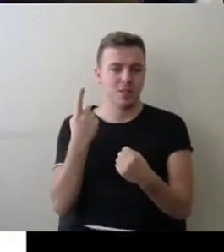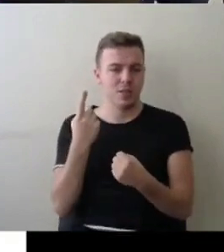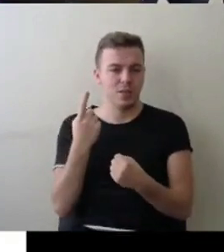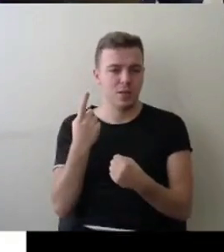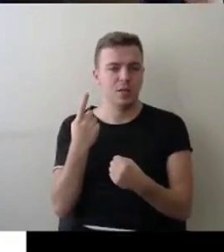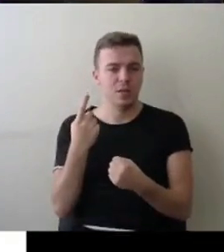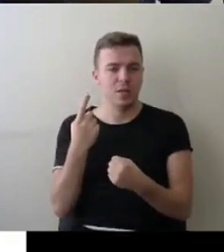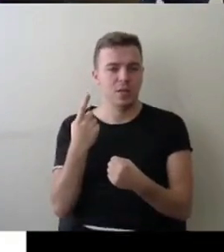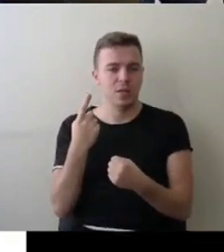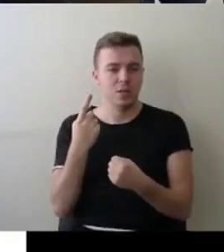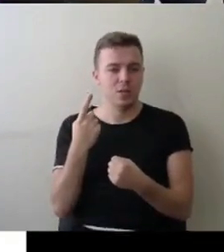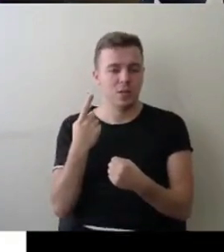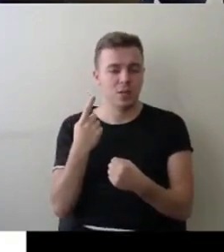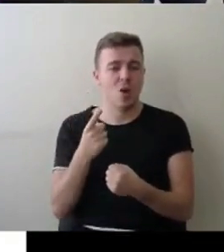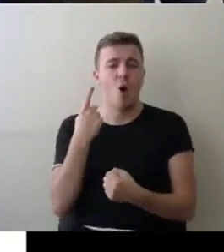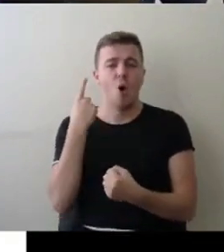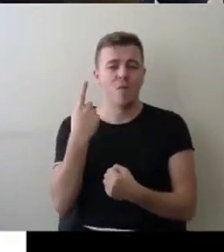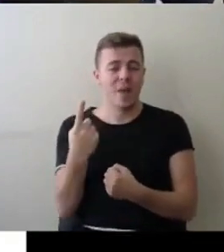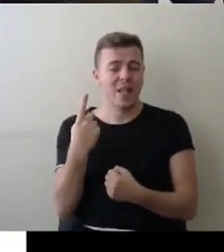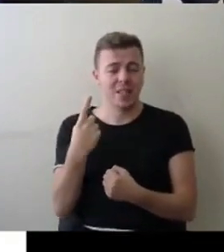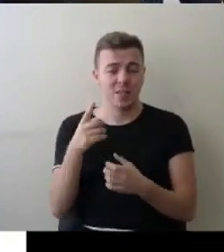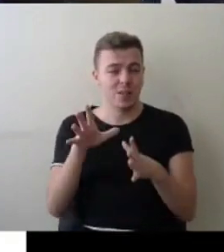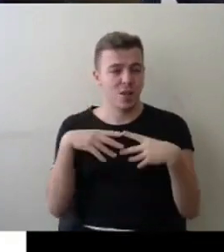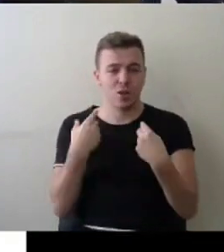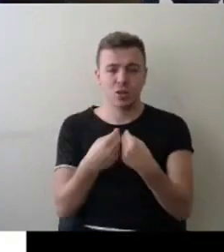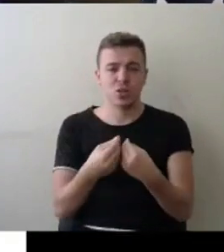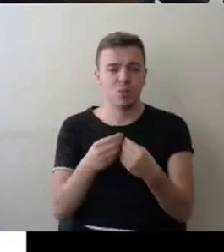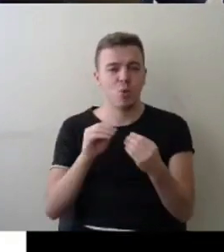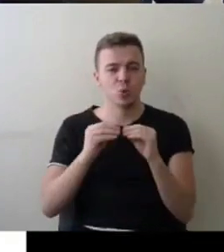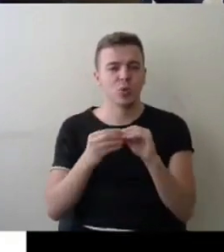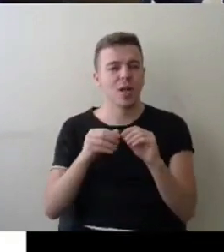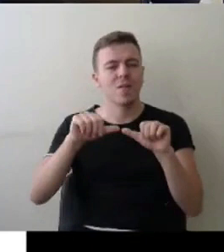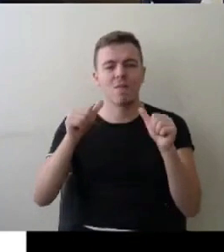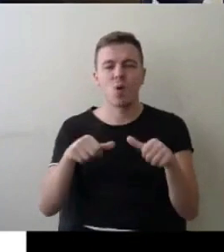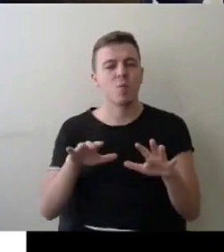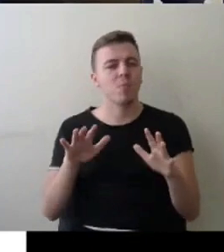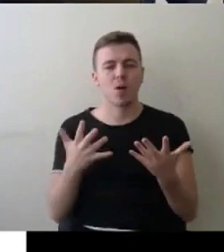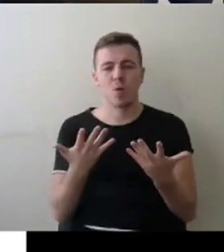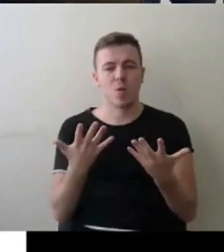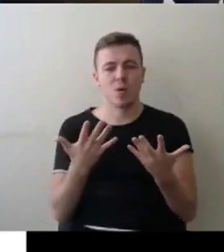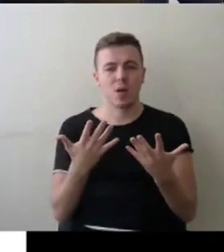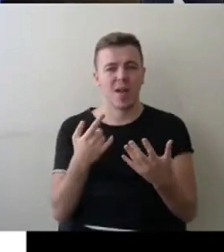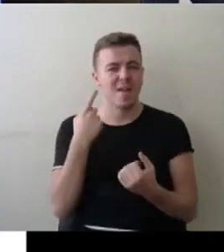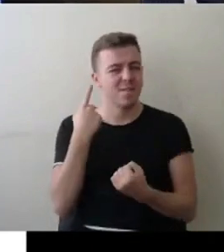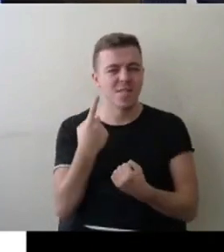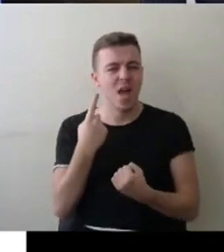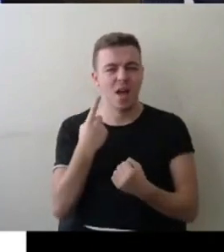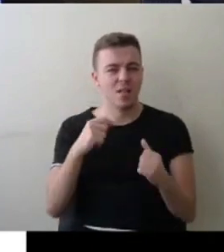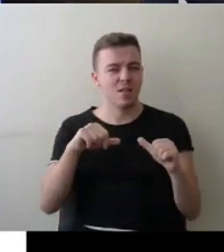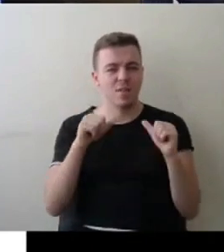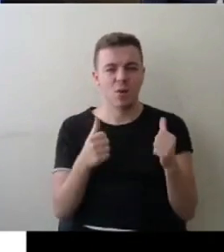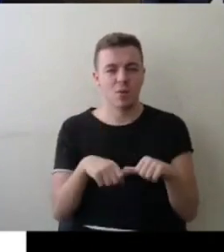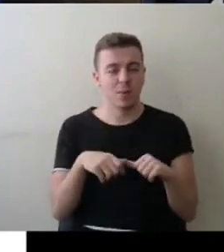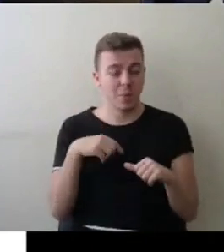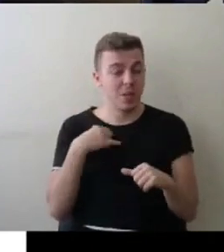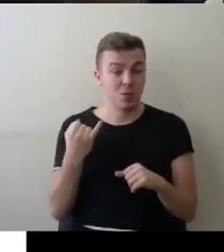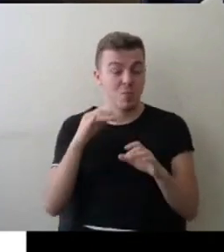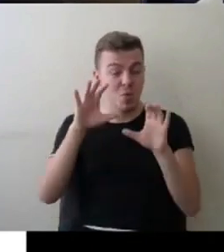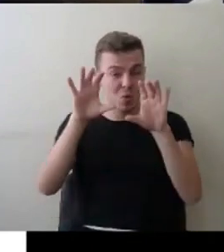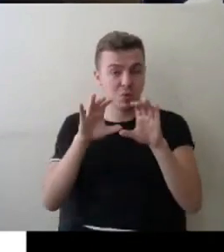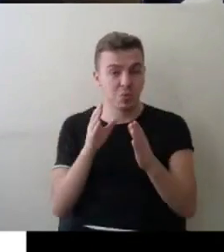kad vienintelė šeimos sutarties forma, reiškia, vienintelė, apskritai čia įdomu, kad konstitucija